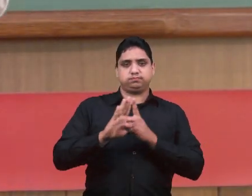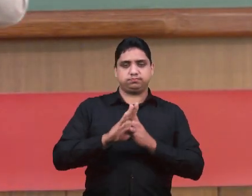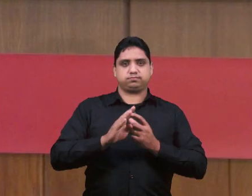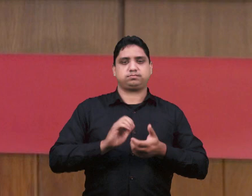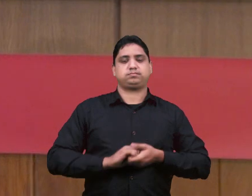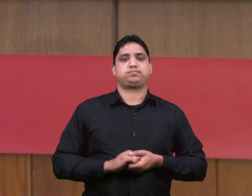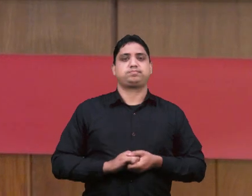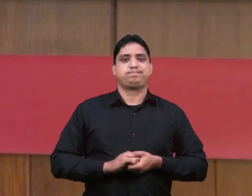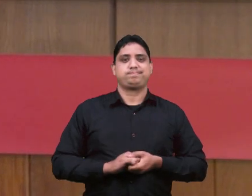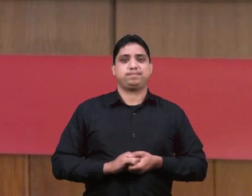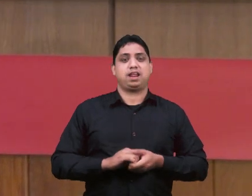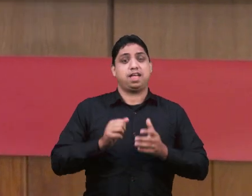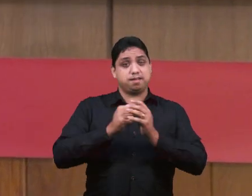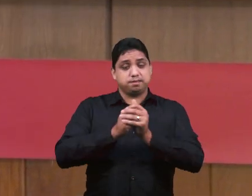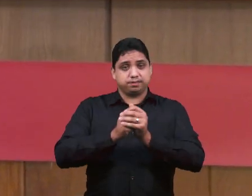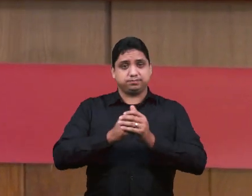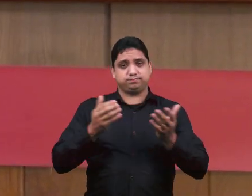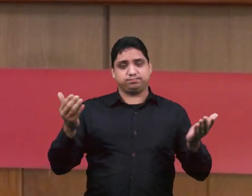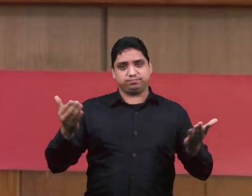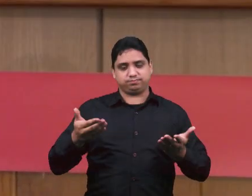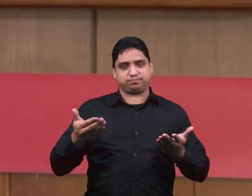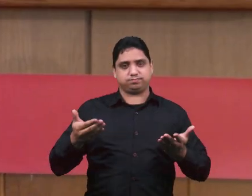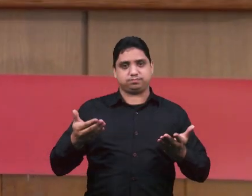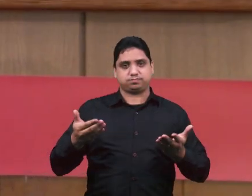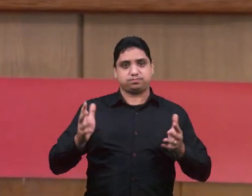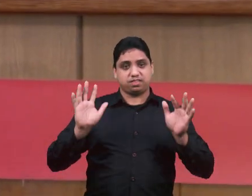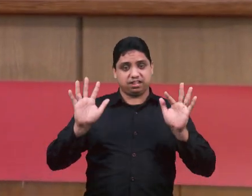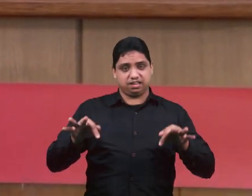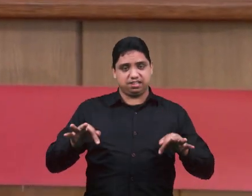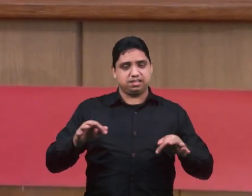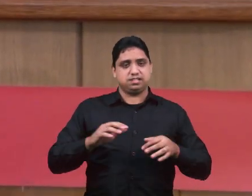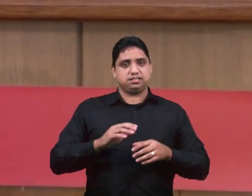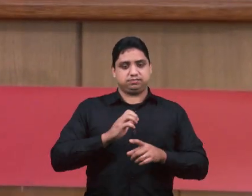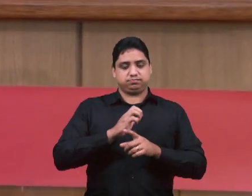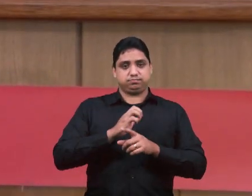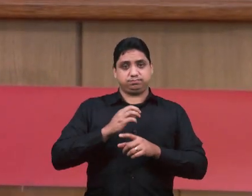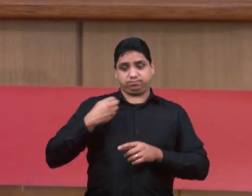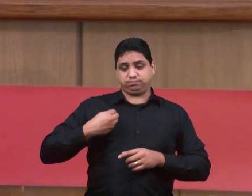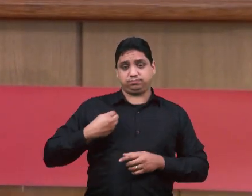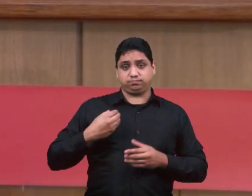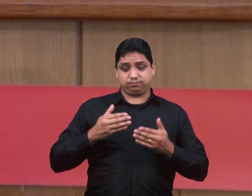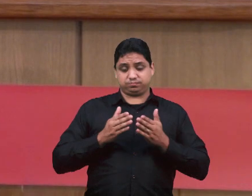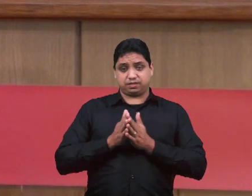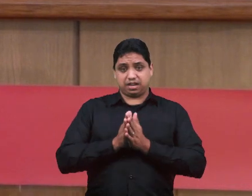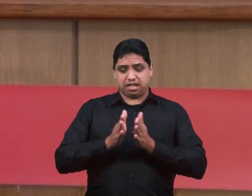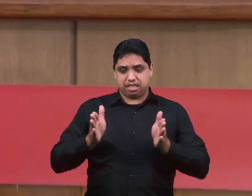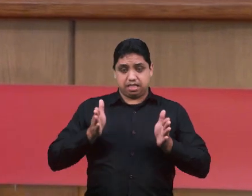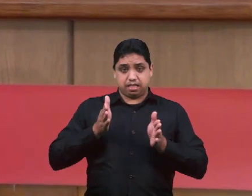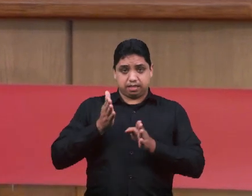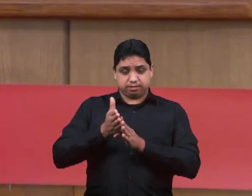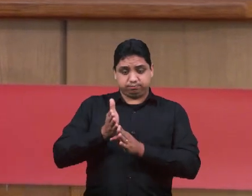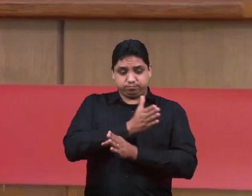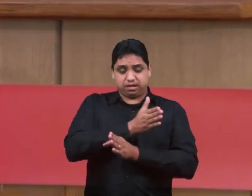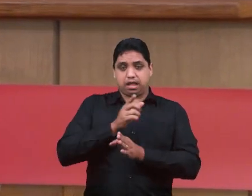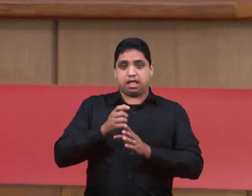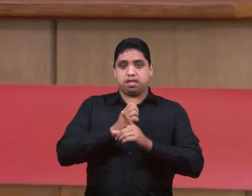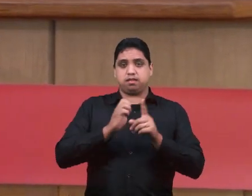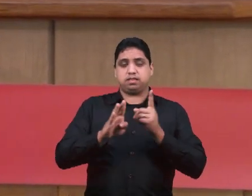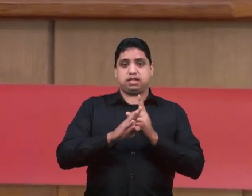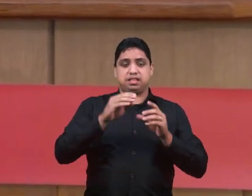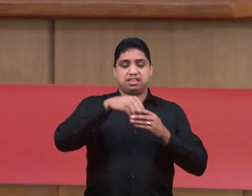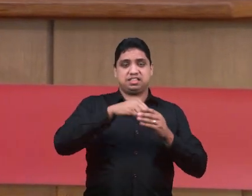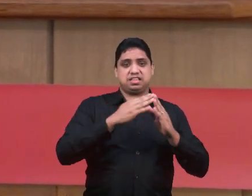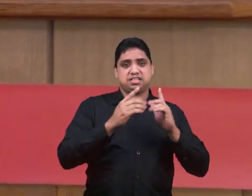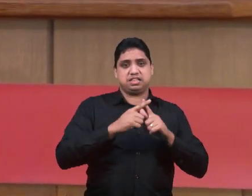dominicale. Amen, mes frères et sœurs. Ainsi, nous allons finir cette partie de l'école biblique dominicale pour les